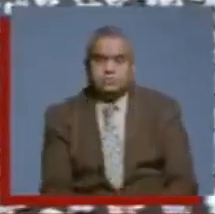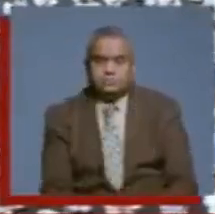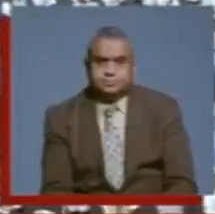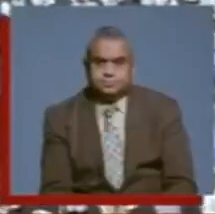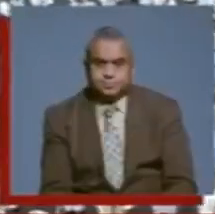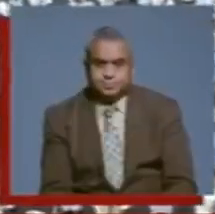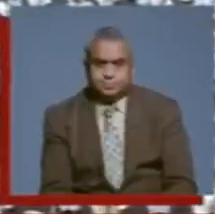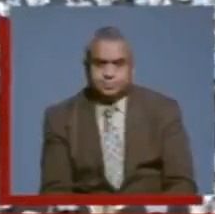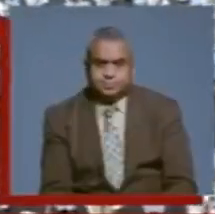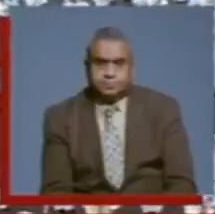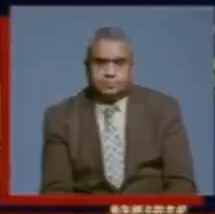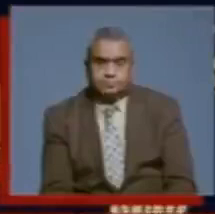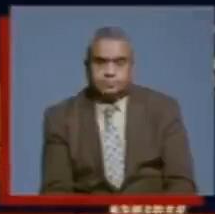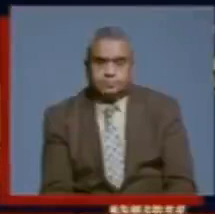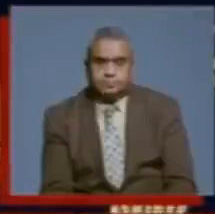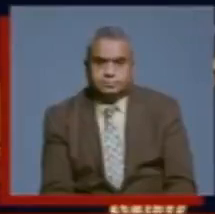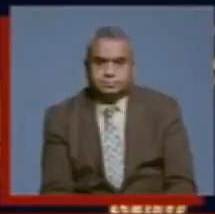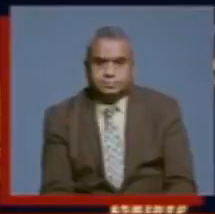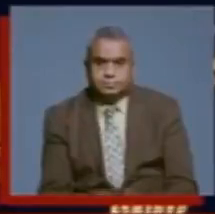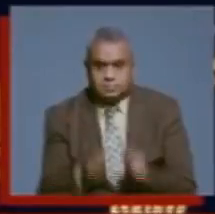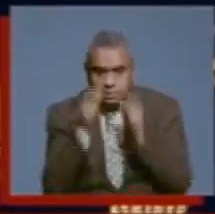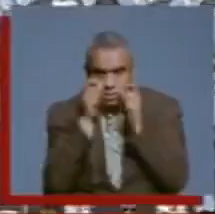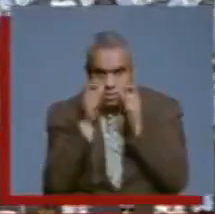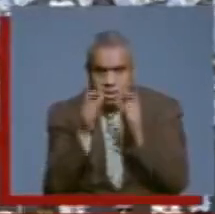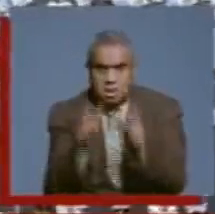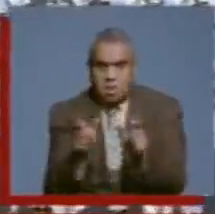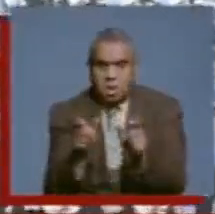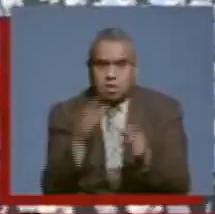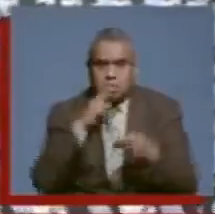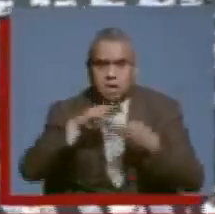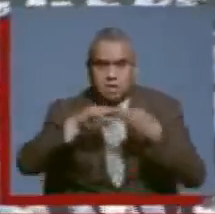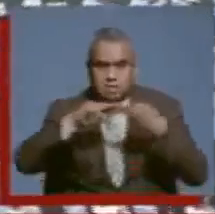والقانون. وأرعى سلامة الوطن.